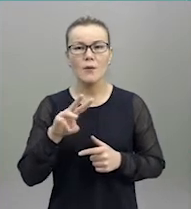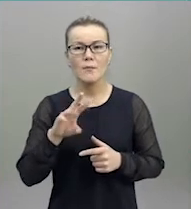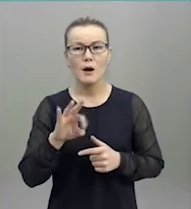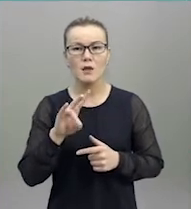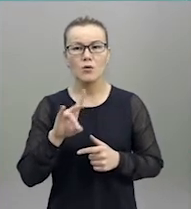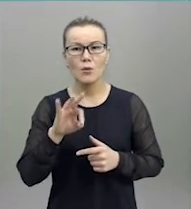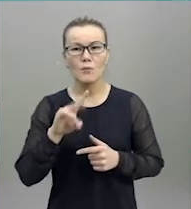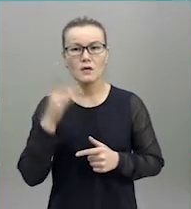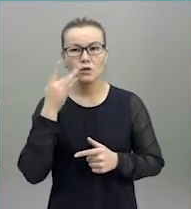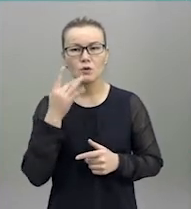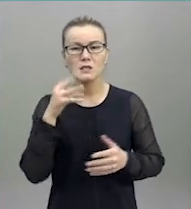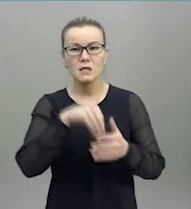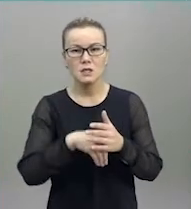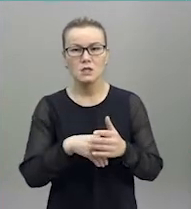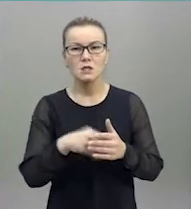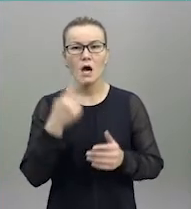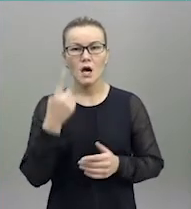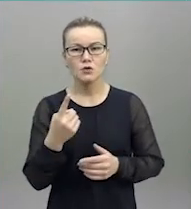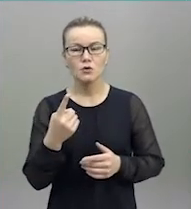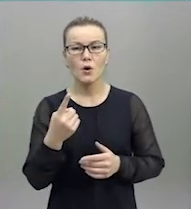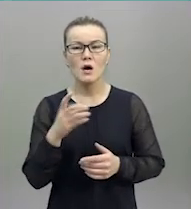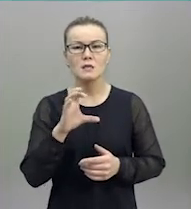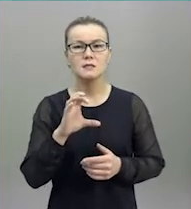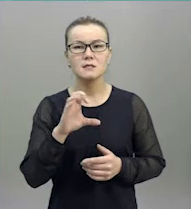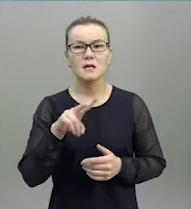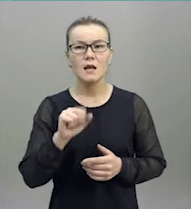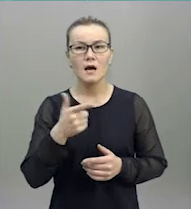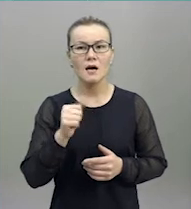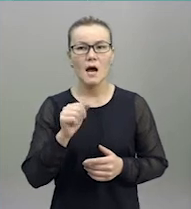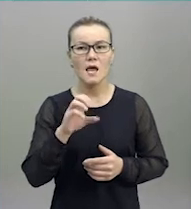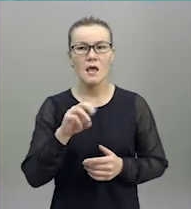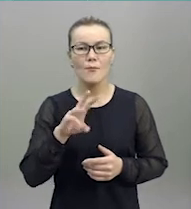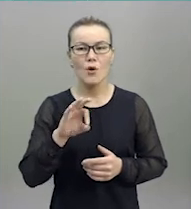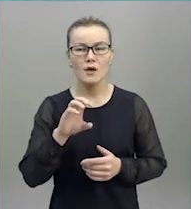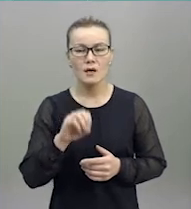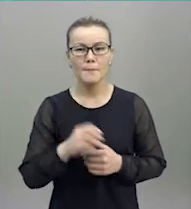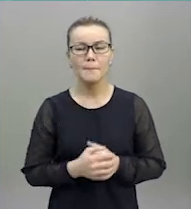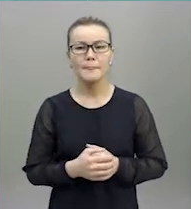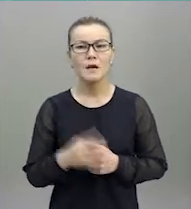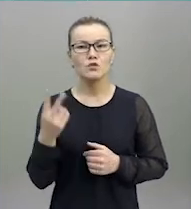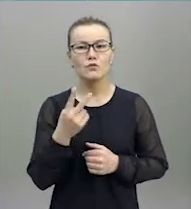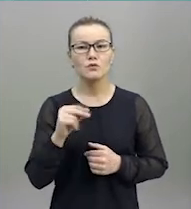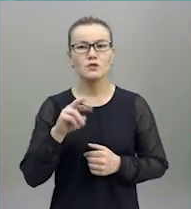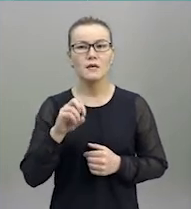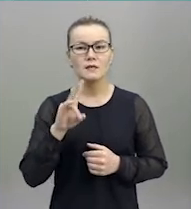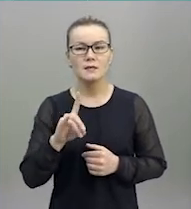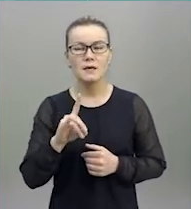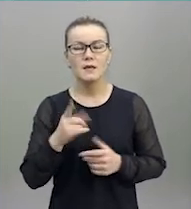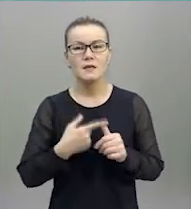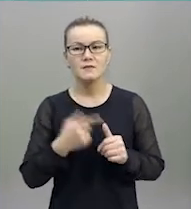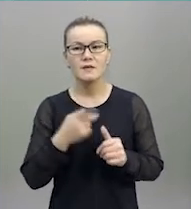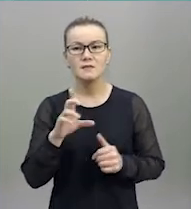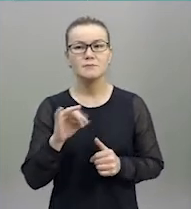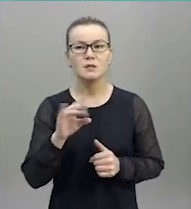который содержит только одно слагаемое двучлены по-другому можно двучлены назвать